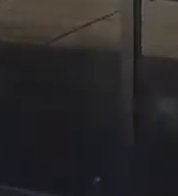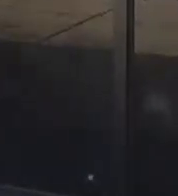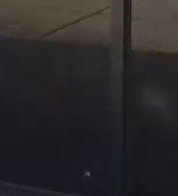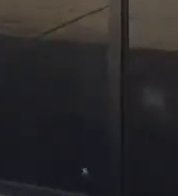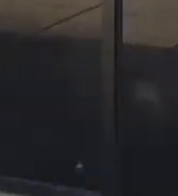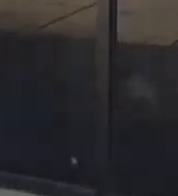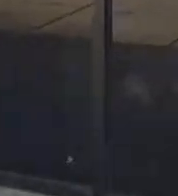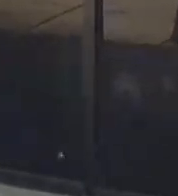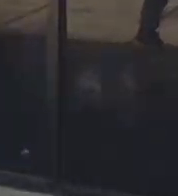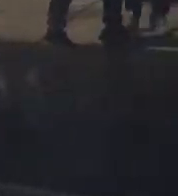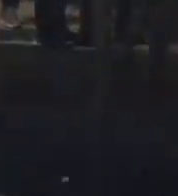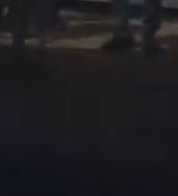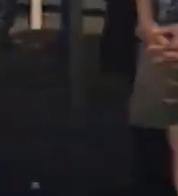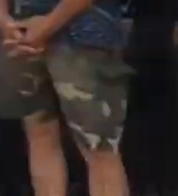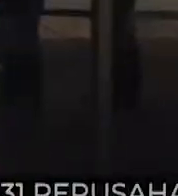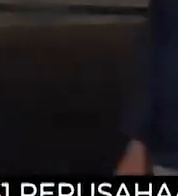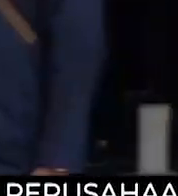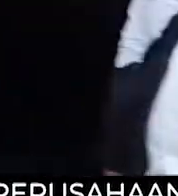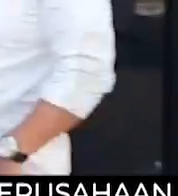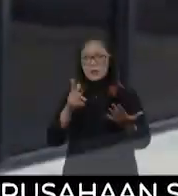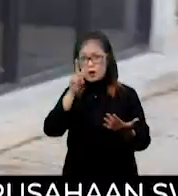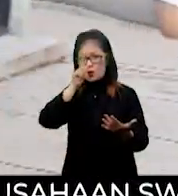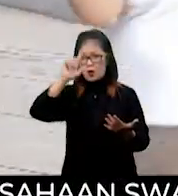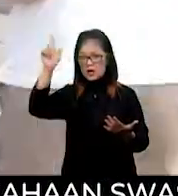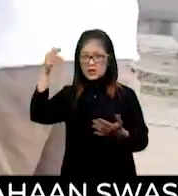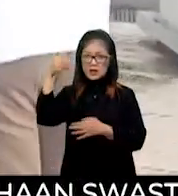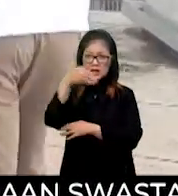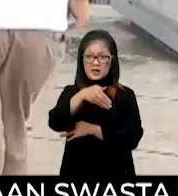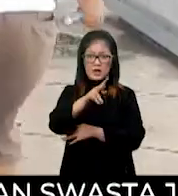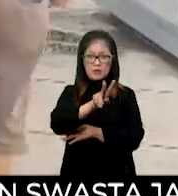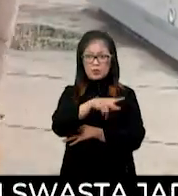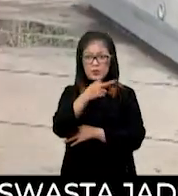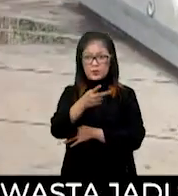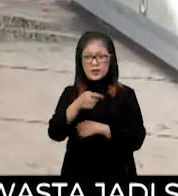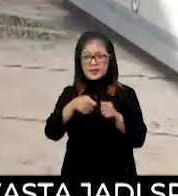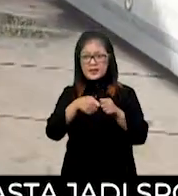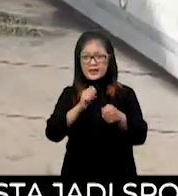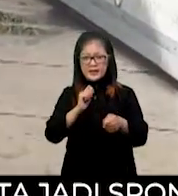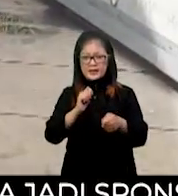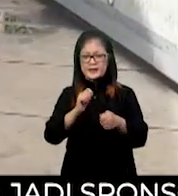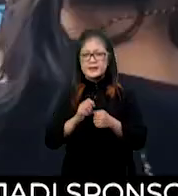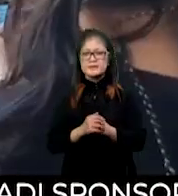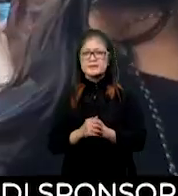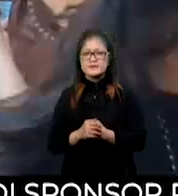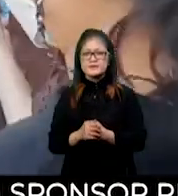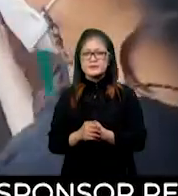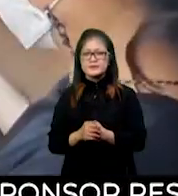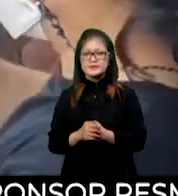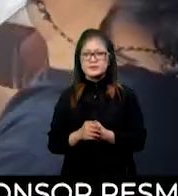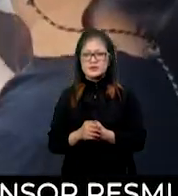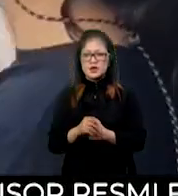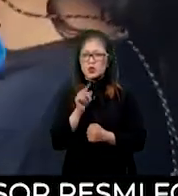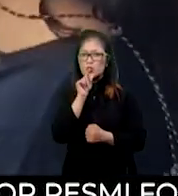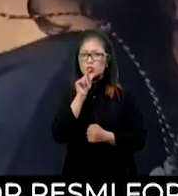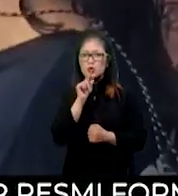Sejumlah warga asing juga tampak datang untuk menukar tiket balap Formula E 4 Juni mendatang di sirkuit Ancol. Bagi warga yang